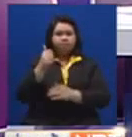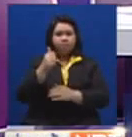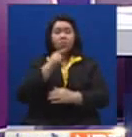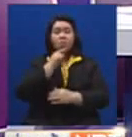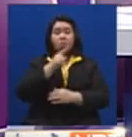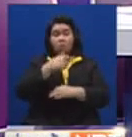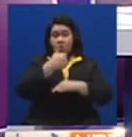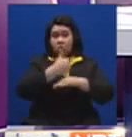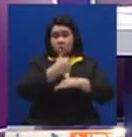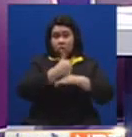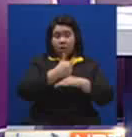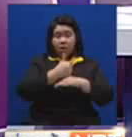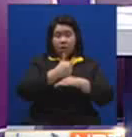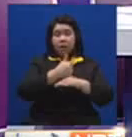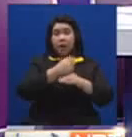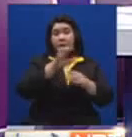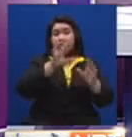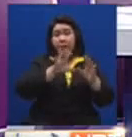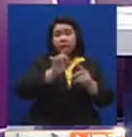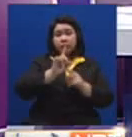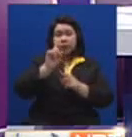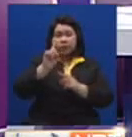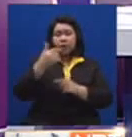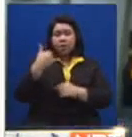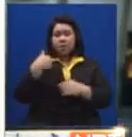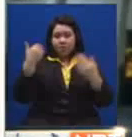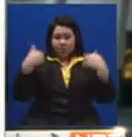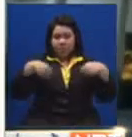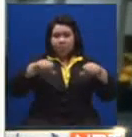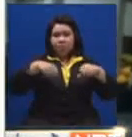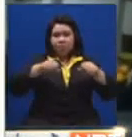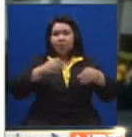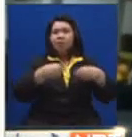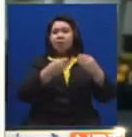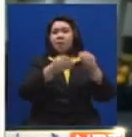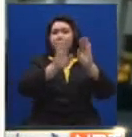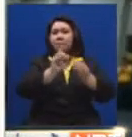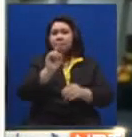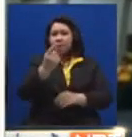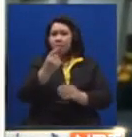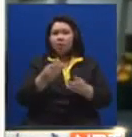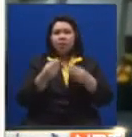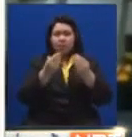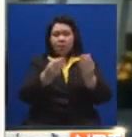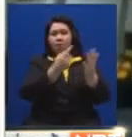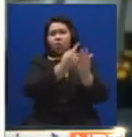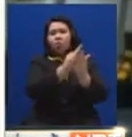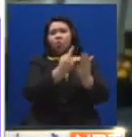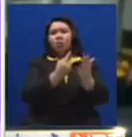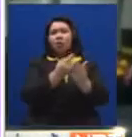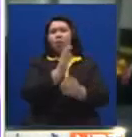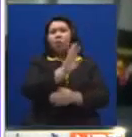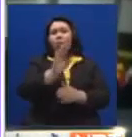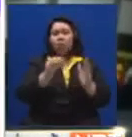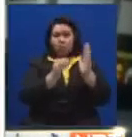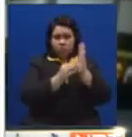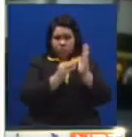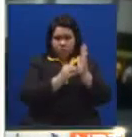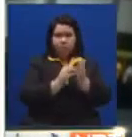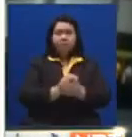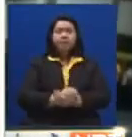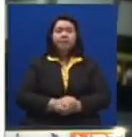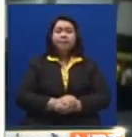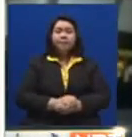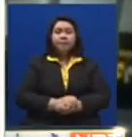ทัพภาคที่ 1ค่ะส่งมอบเสื้อวินรถจักรยานยนต์รับจ้างสาธารณะรูปแบบใหม่นะคะให้กับตัวแทนวินรถจักรยานยนต์ในกรุงเทพมหานครด้วย